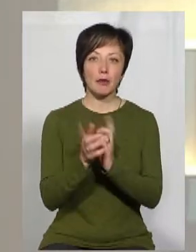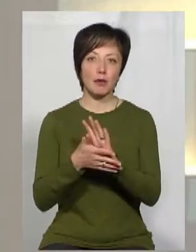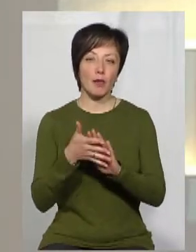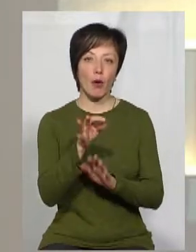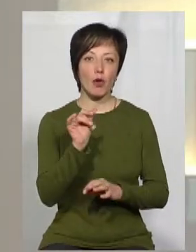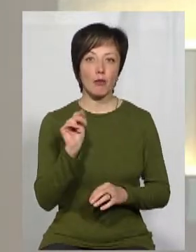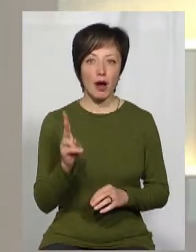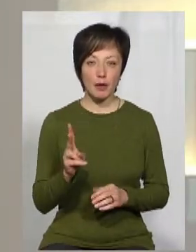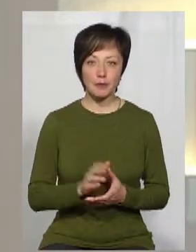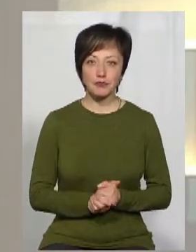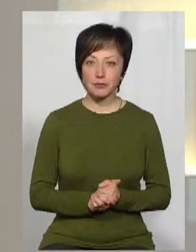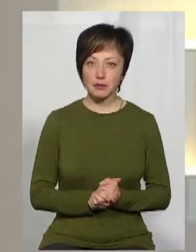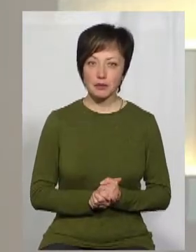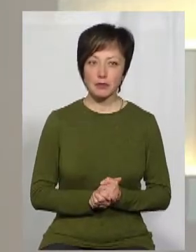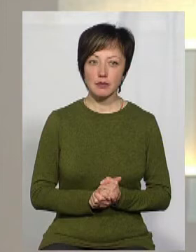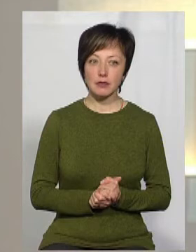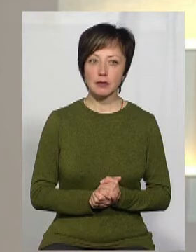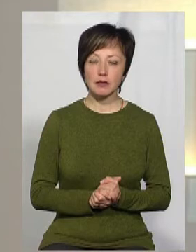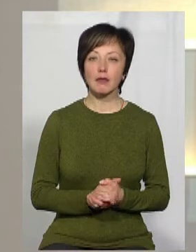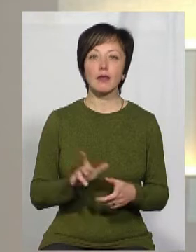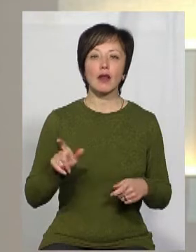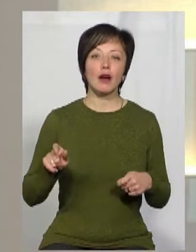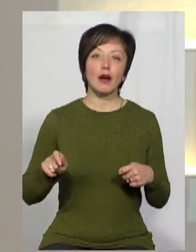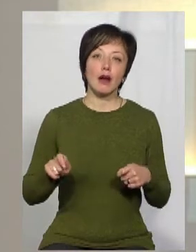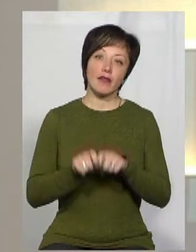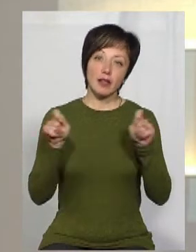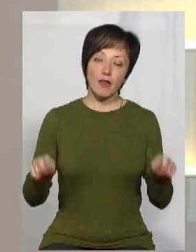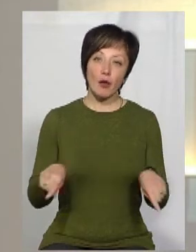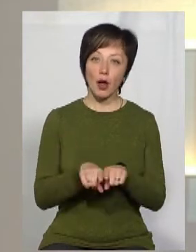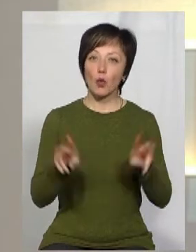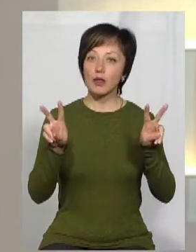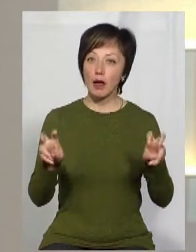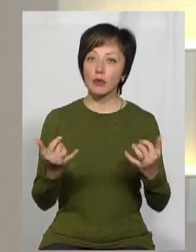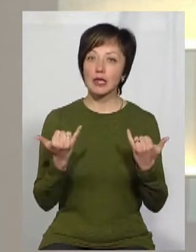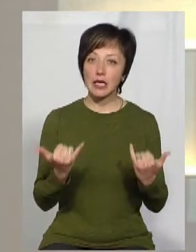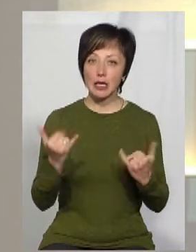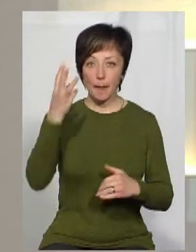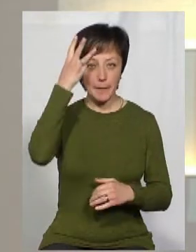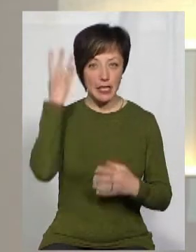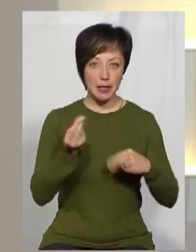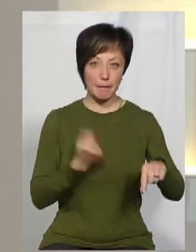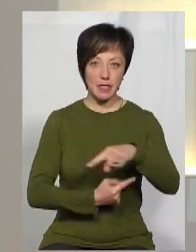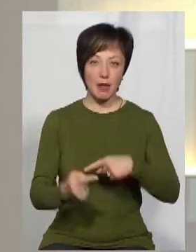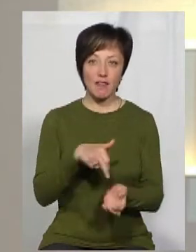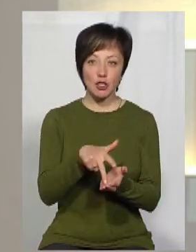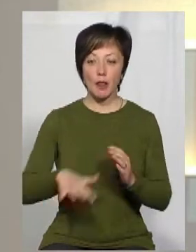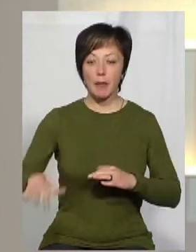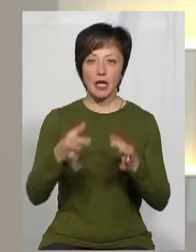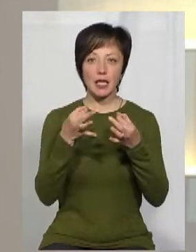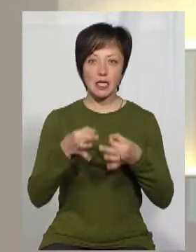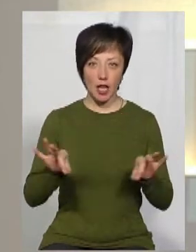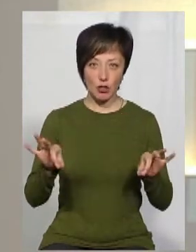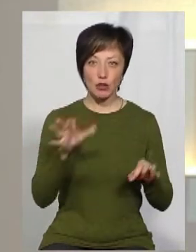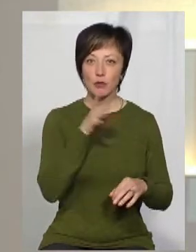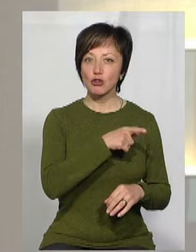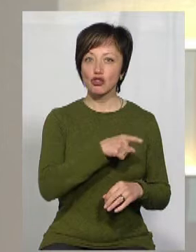перекладає Ольга Рибак. Порушуємо таку тему, тому що нині хмельницькі підприємці вийшли на Майдан